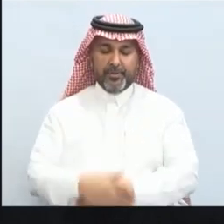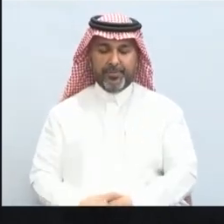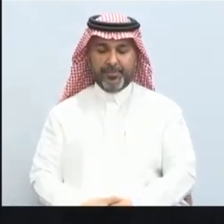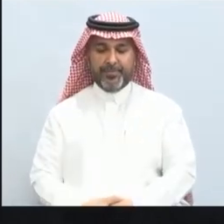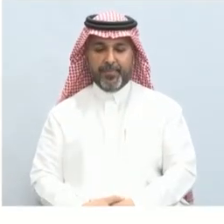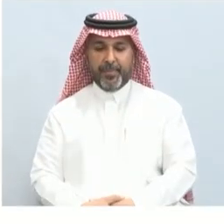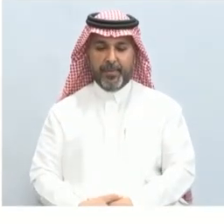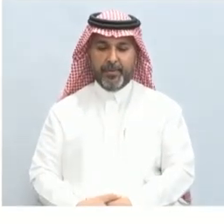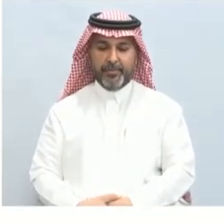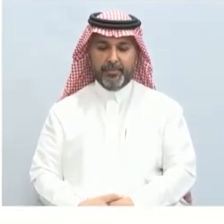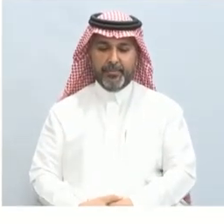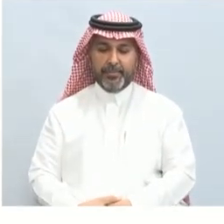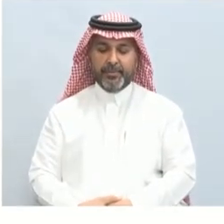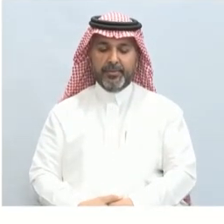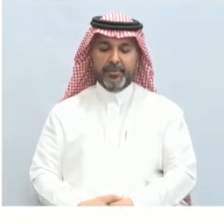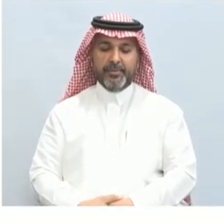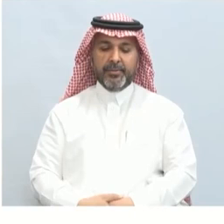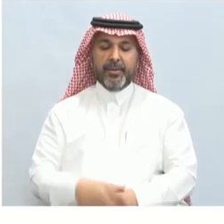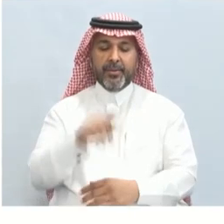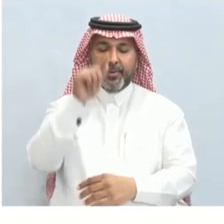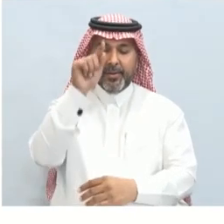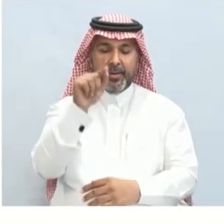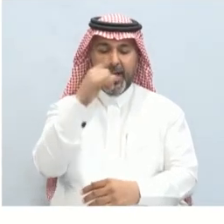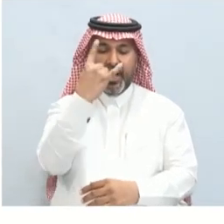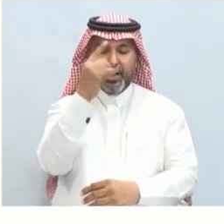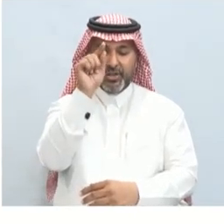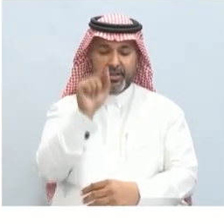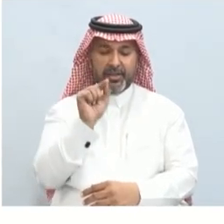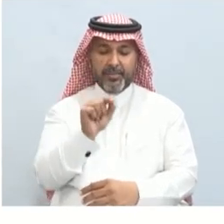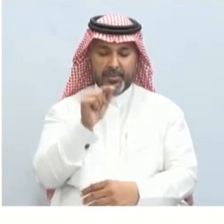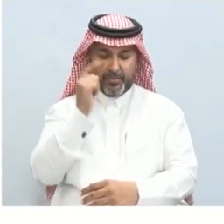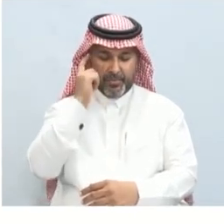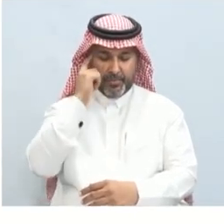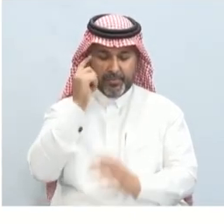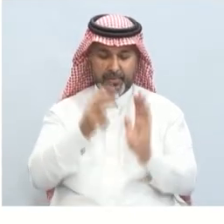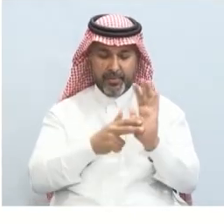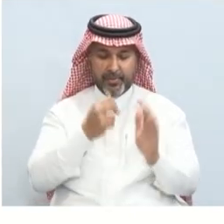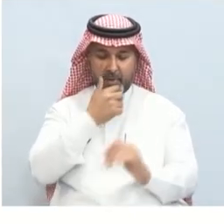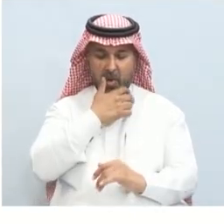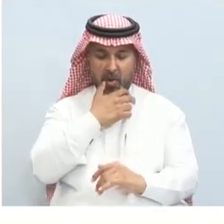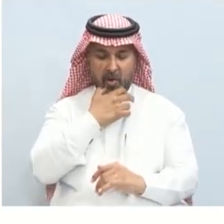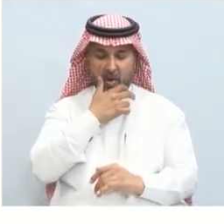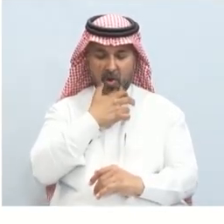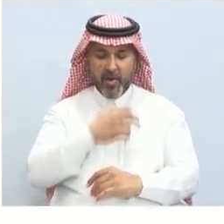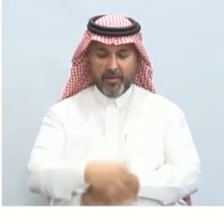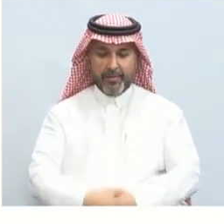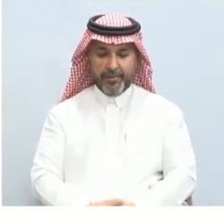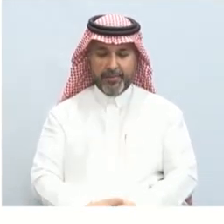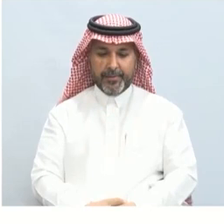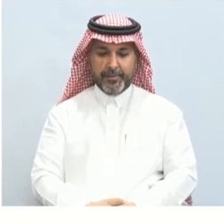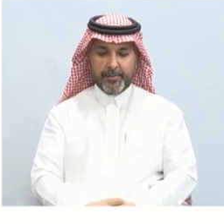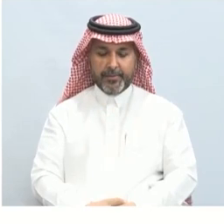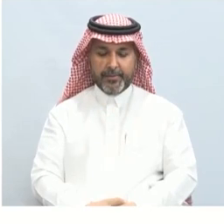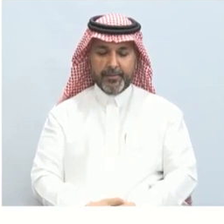عدد عناصر الحادثه يساوي كم حيسا 10 فكتوريا 10 فكتوريا